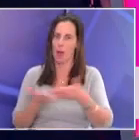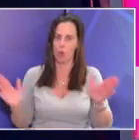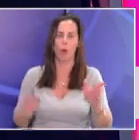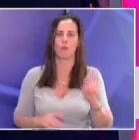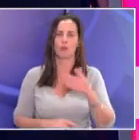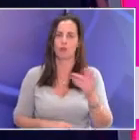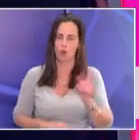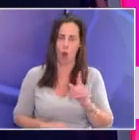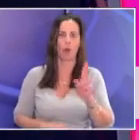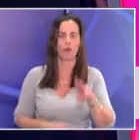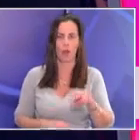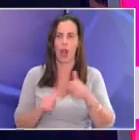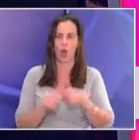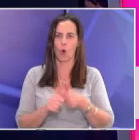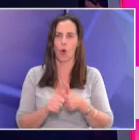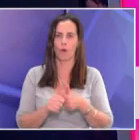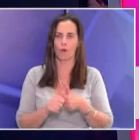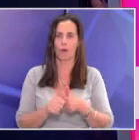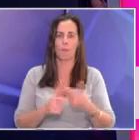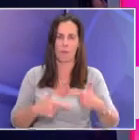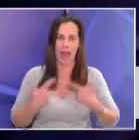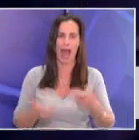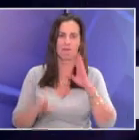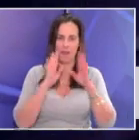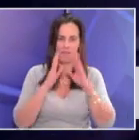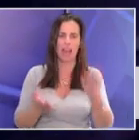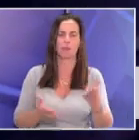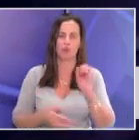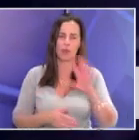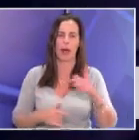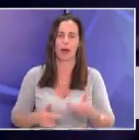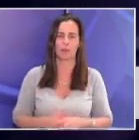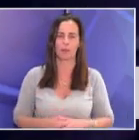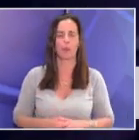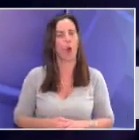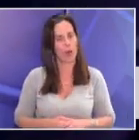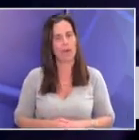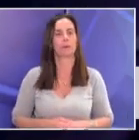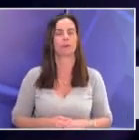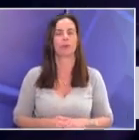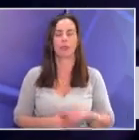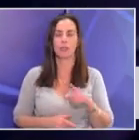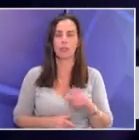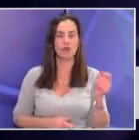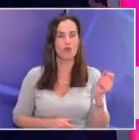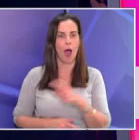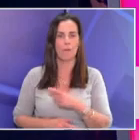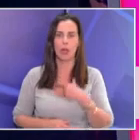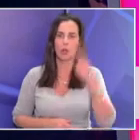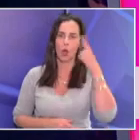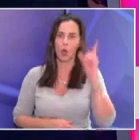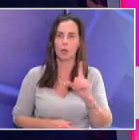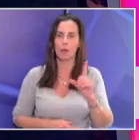פתוח ומי לציבור. ומי שלא, אפשר לעקוב אחרי זה בפייסבוק, בלייב, פייסבוקים, משודר ב... אוקיי. כן. זה שבוע, כאילו, אני לא יודע